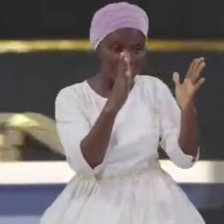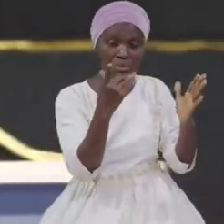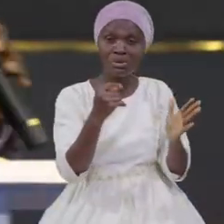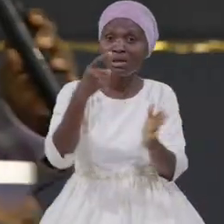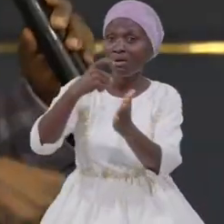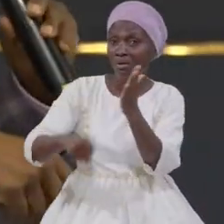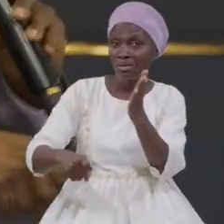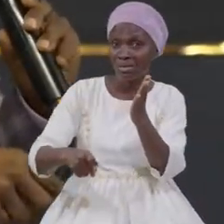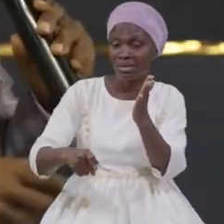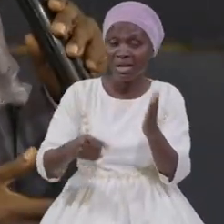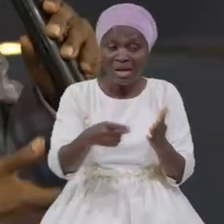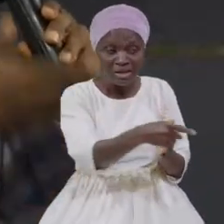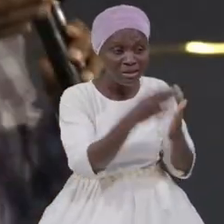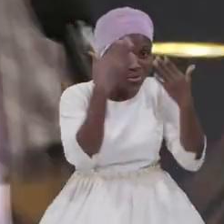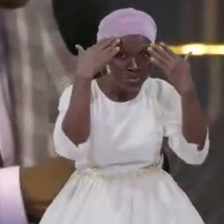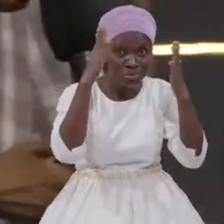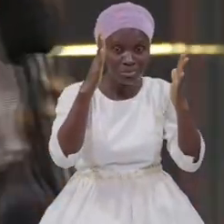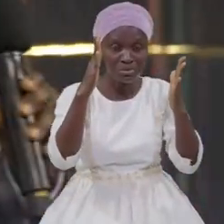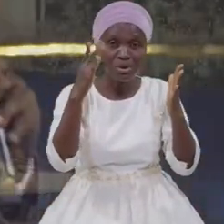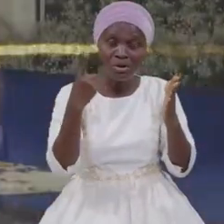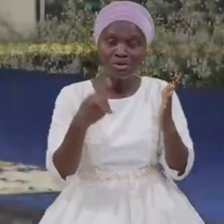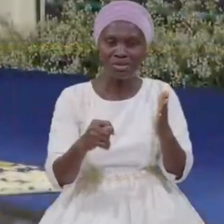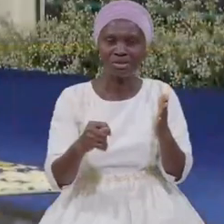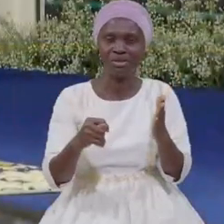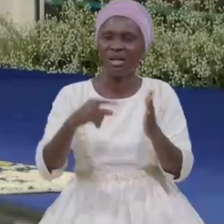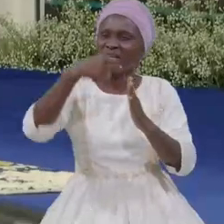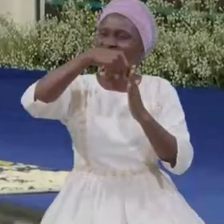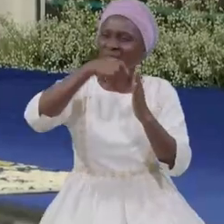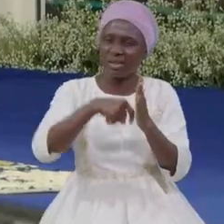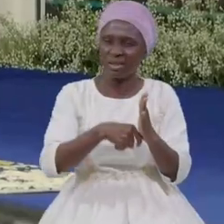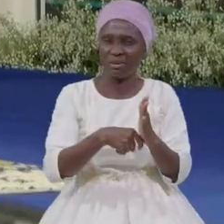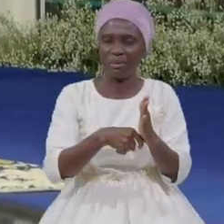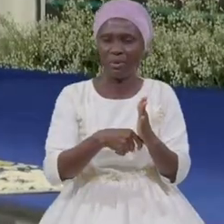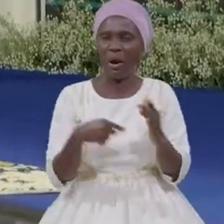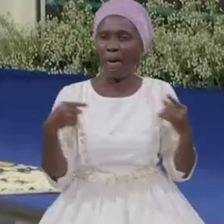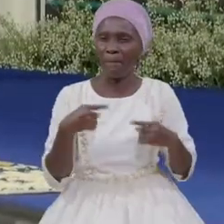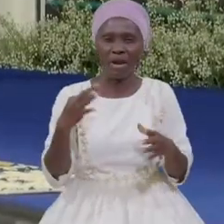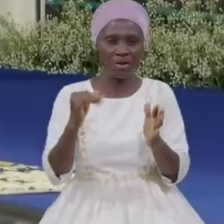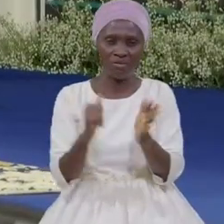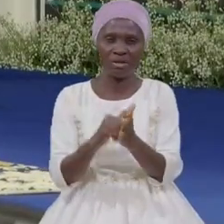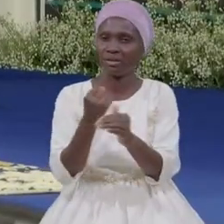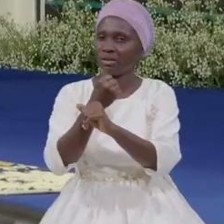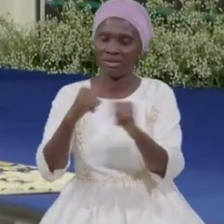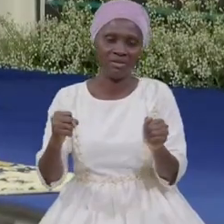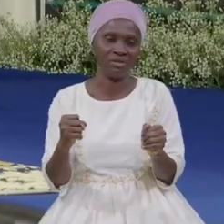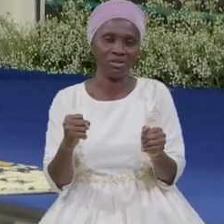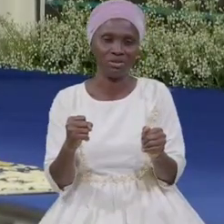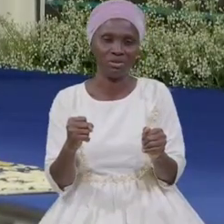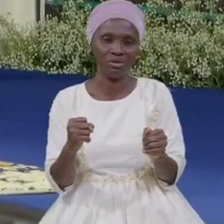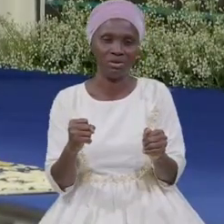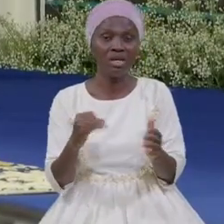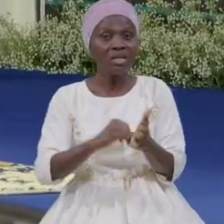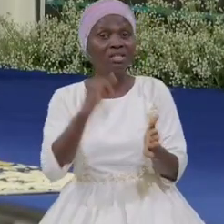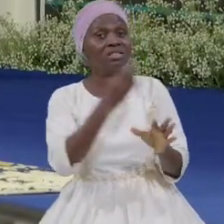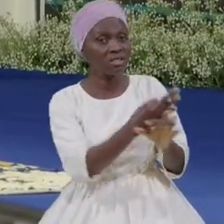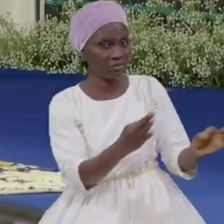coût. Ils ne connaissent pas la profondeur de ce salut. C'est gratuit,